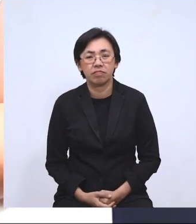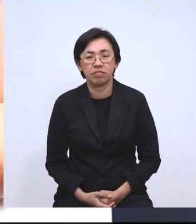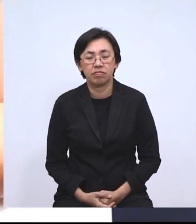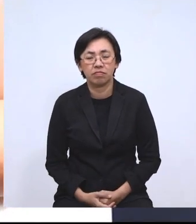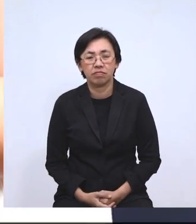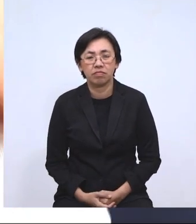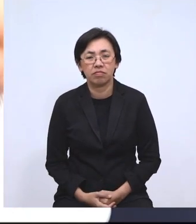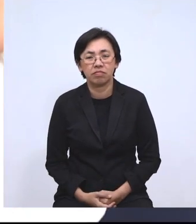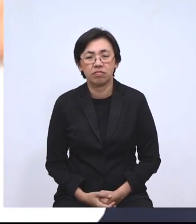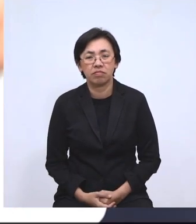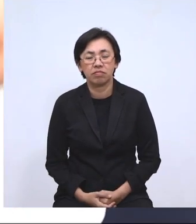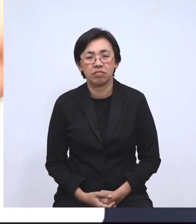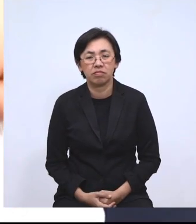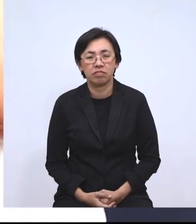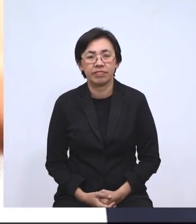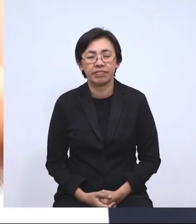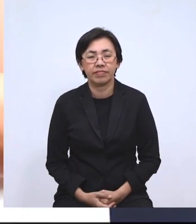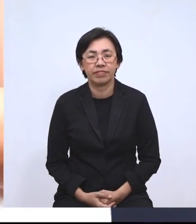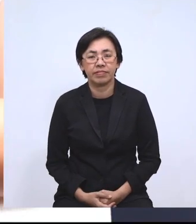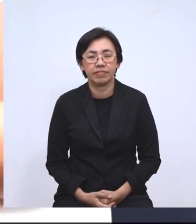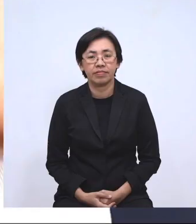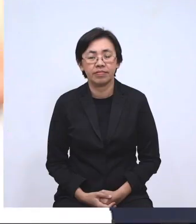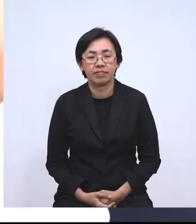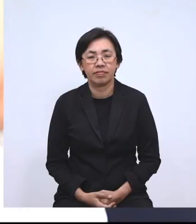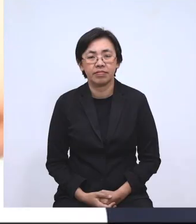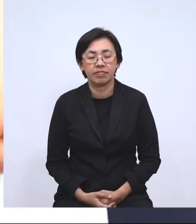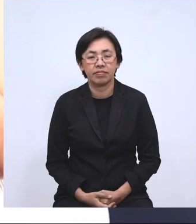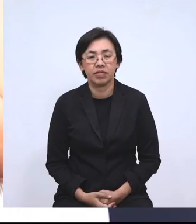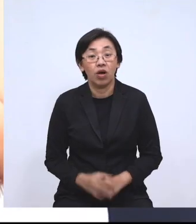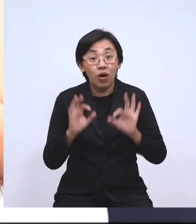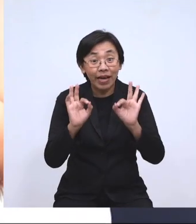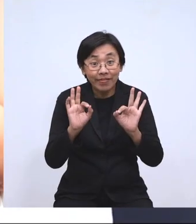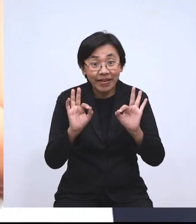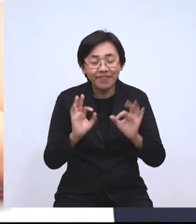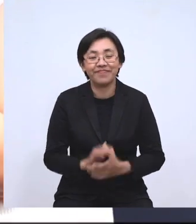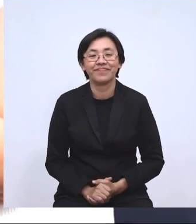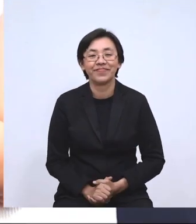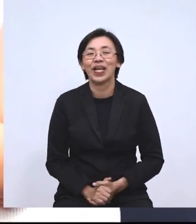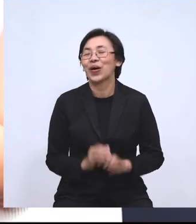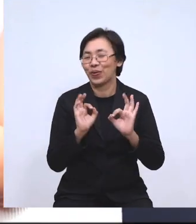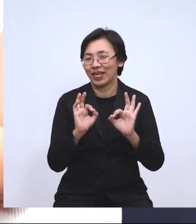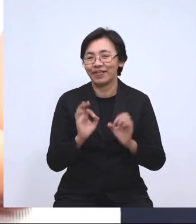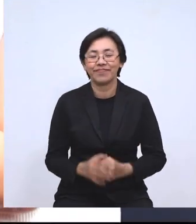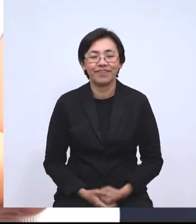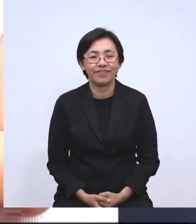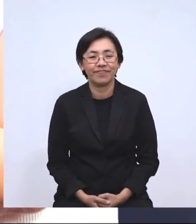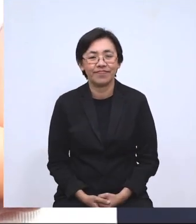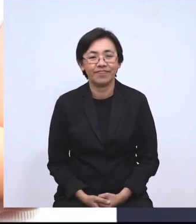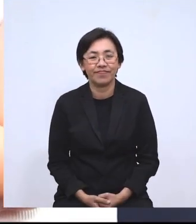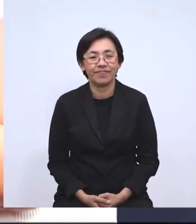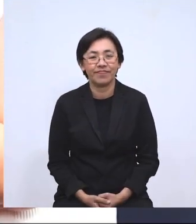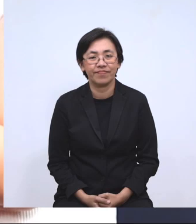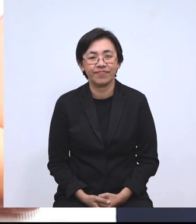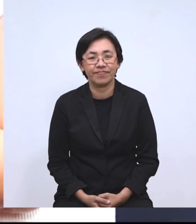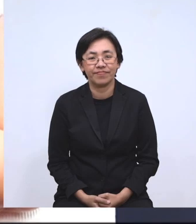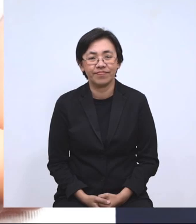ช่วยลดภาระเด็กในการที่ไม่อะไรนะคะไม่ต้องจับจานโอเคไหมมอส โอเคครับผม ทีนี้มอสเนี่ยค่ะเป็นคน